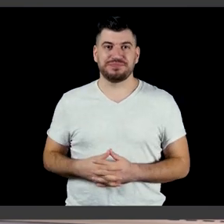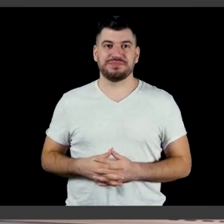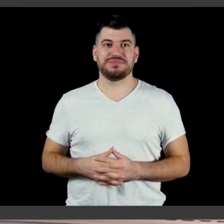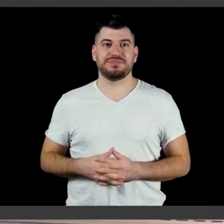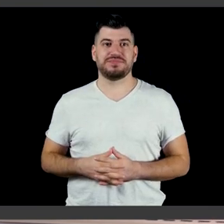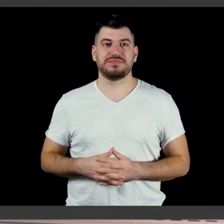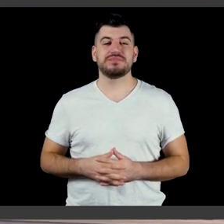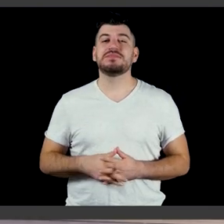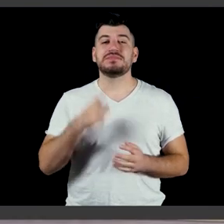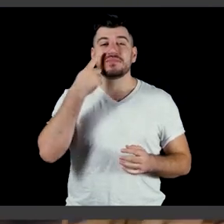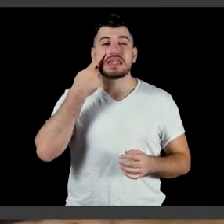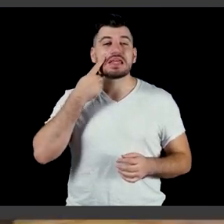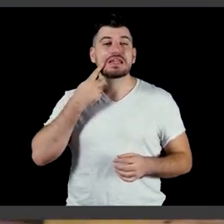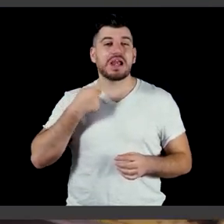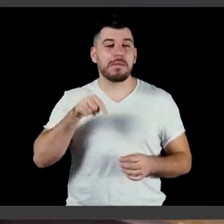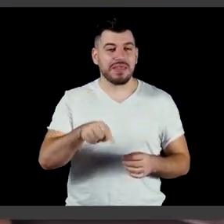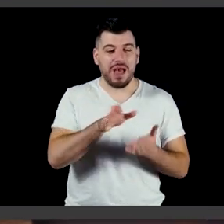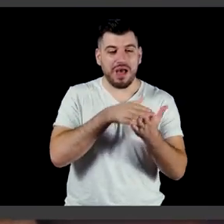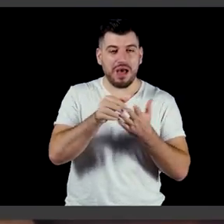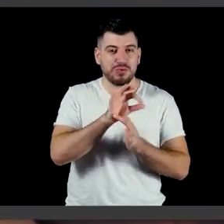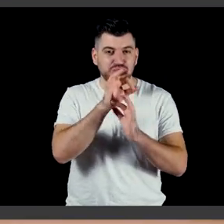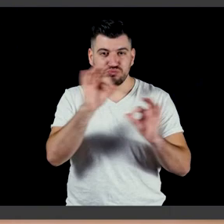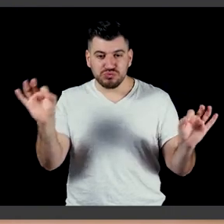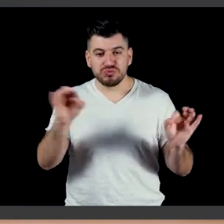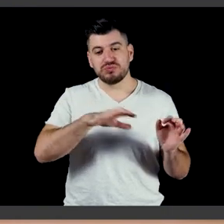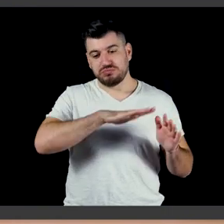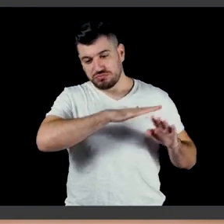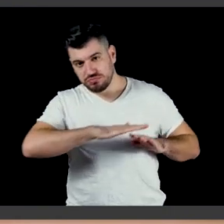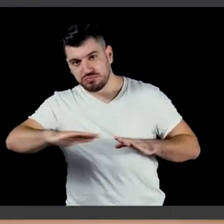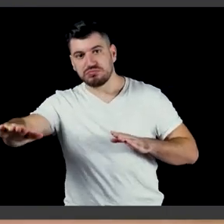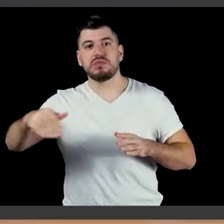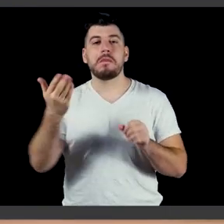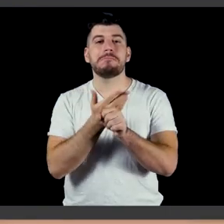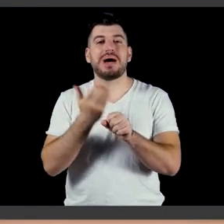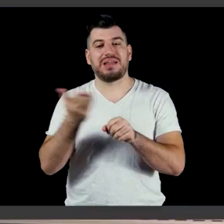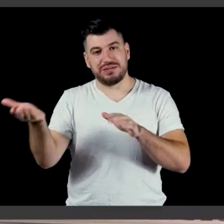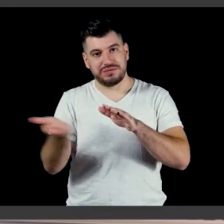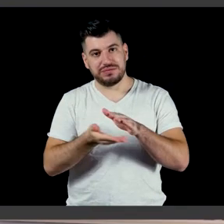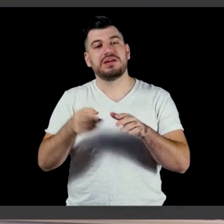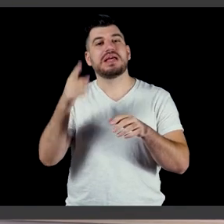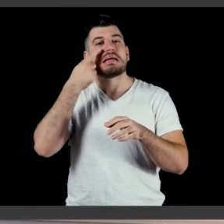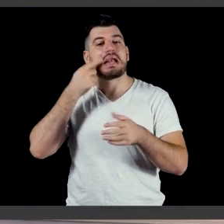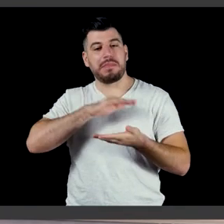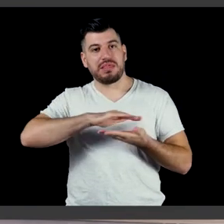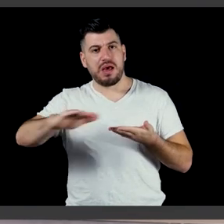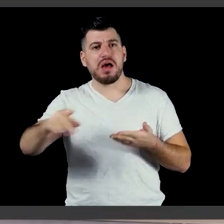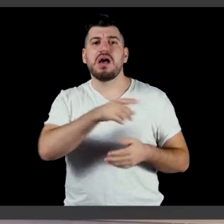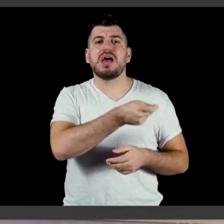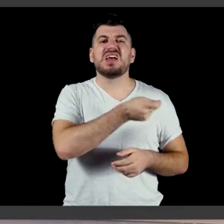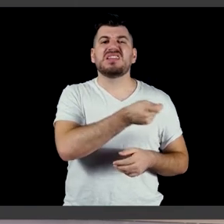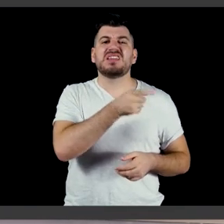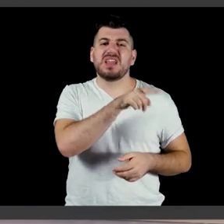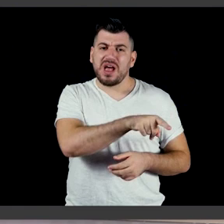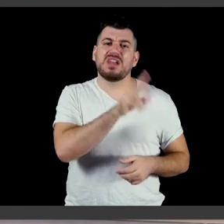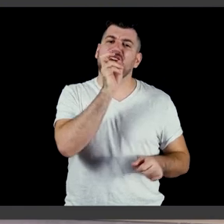Και όπως είναι τα κρεμμύδια, με το που καραμελώσουν και βάλτε πάνω από τις πατάτες, πηγάνει πίσω στη φωτιά. Το πηγάνι μου είναι το ίδιο. Βλέπετε,